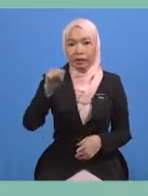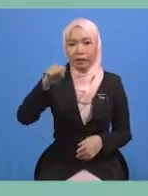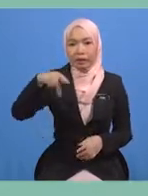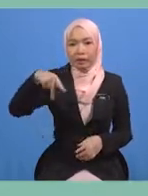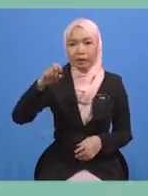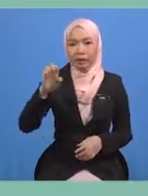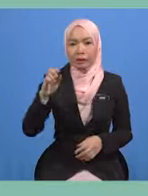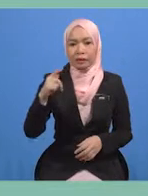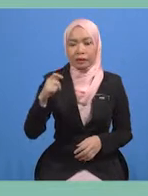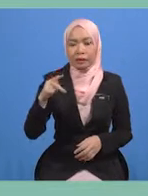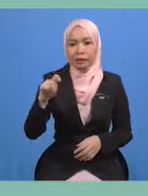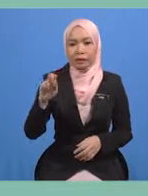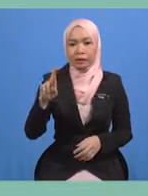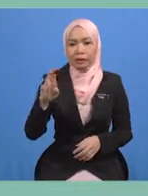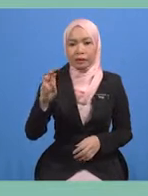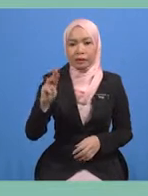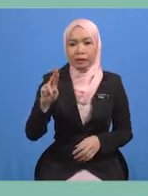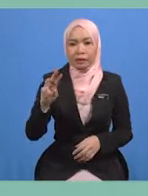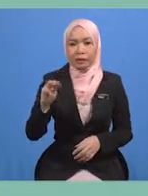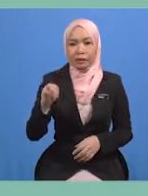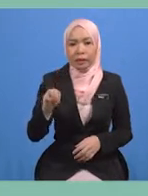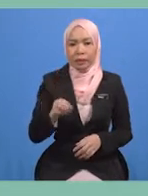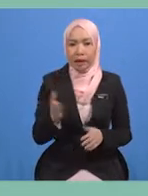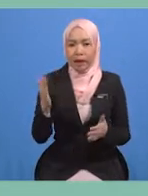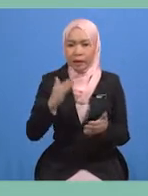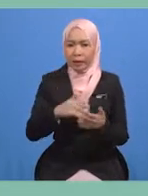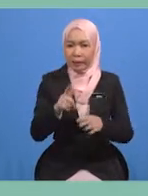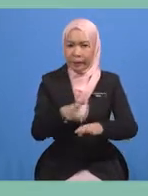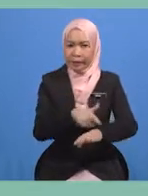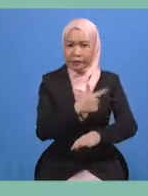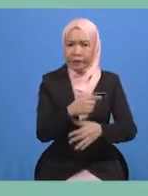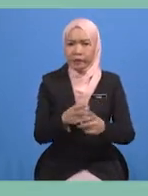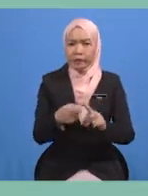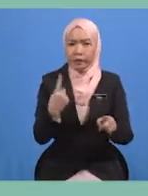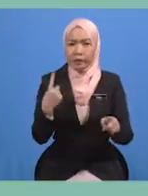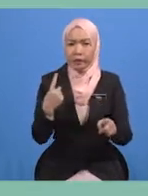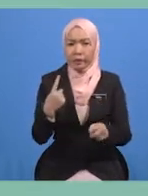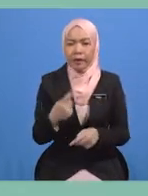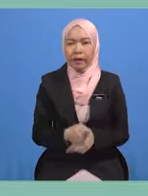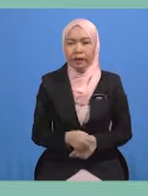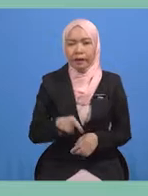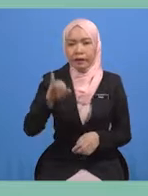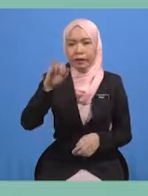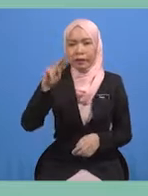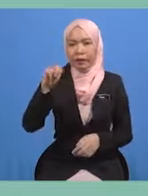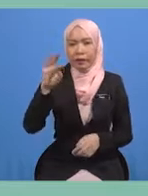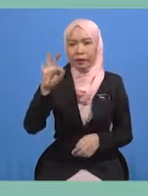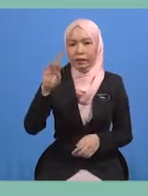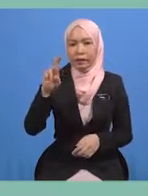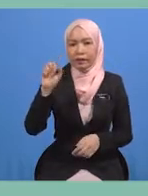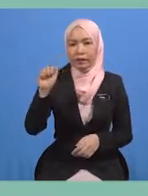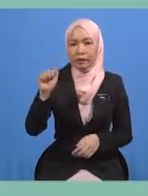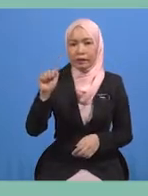inframerah. Gelombang radio mempunyai frekuensi setinggi 300